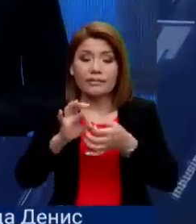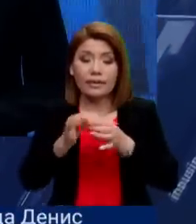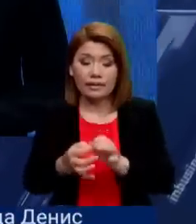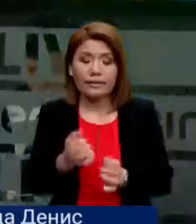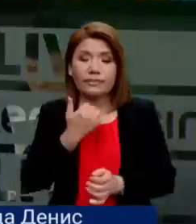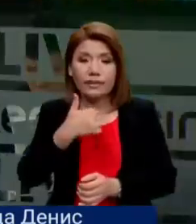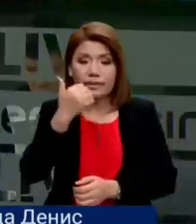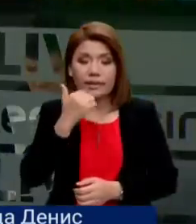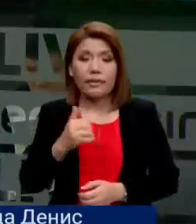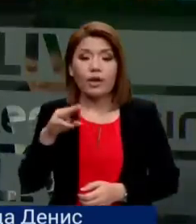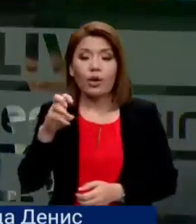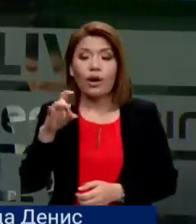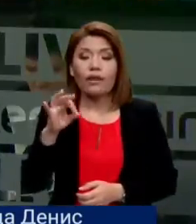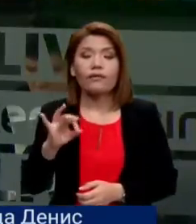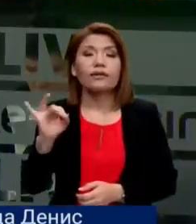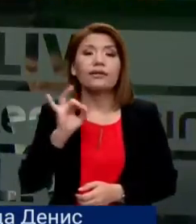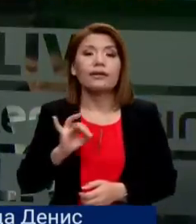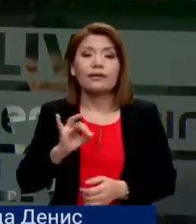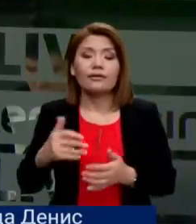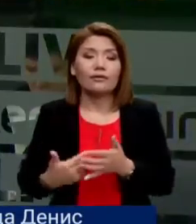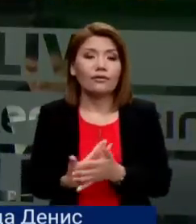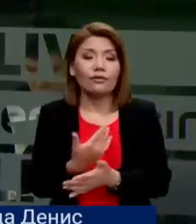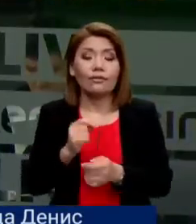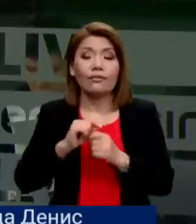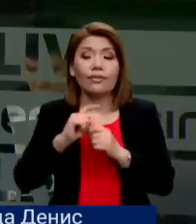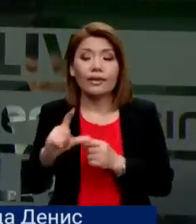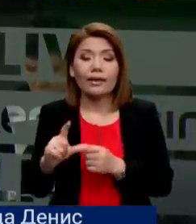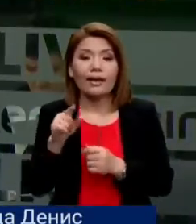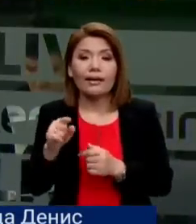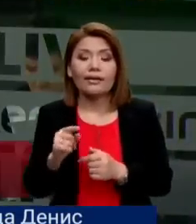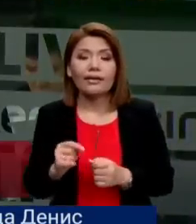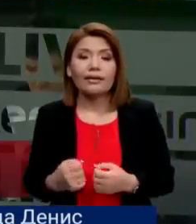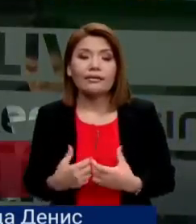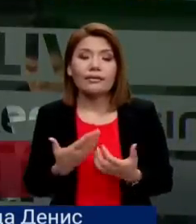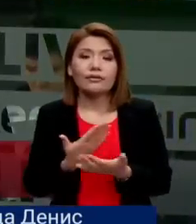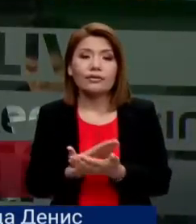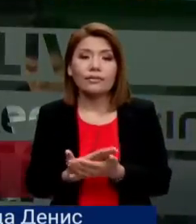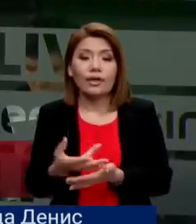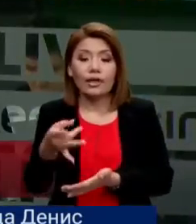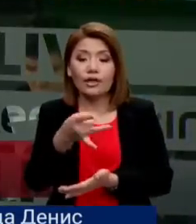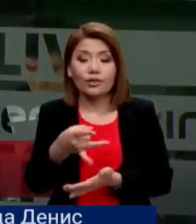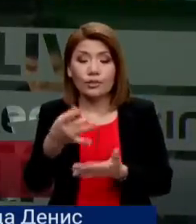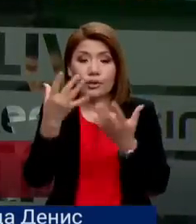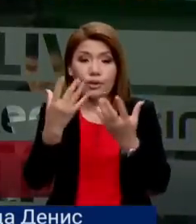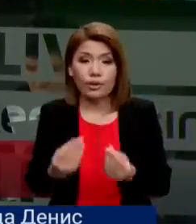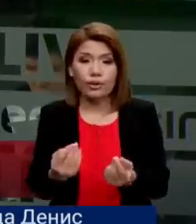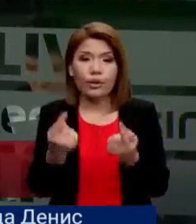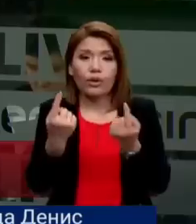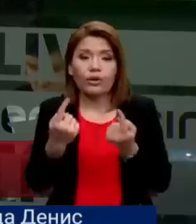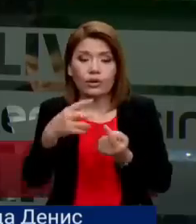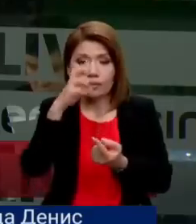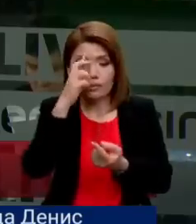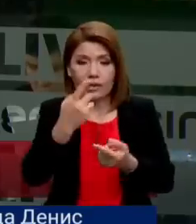тізді. Тоқаевтың тарихты жаңғыртатын тағы бір бастамасы Бұқараны селт еткізді. Айталық республика күніне ұлттық мереке